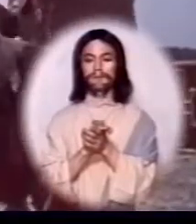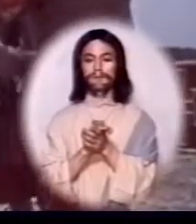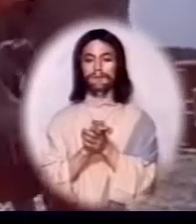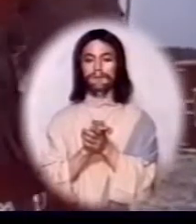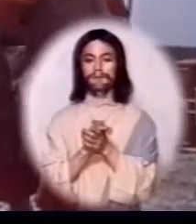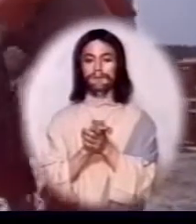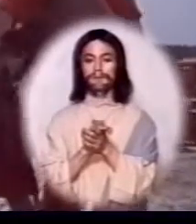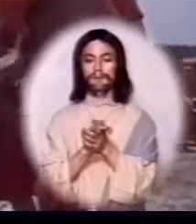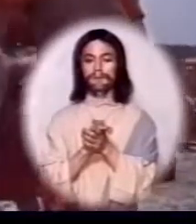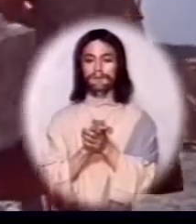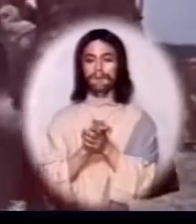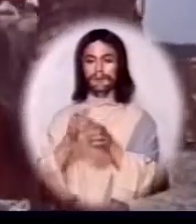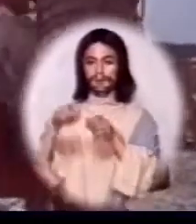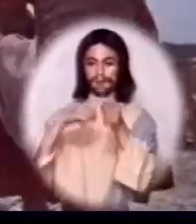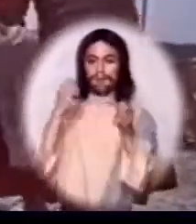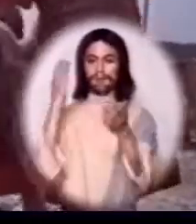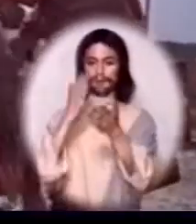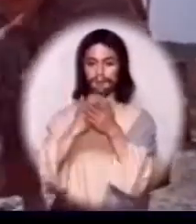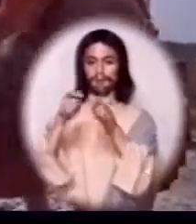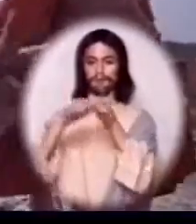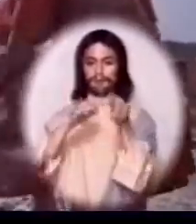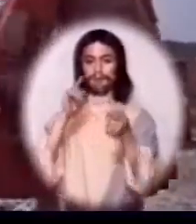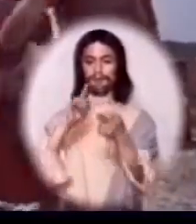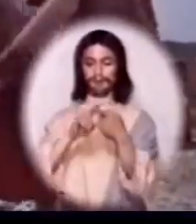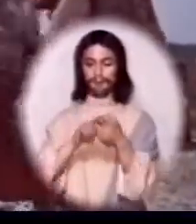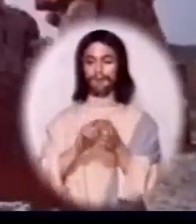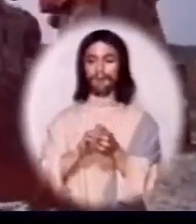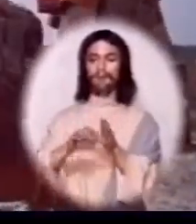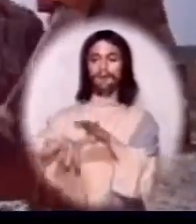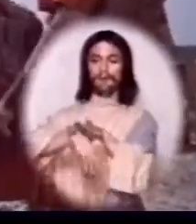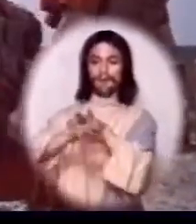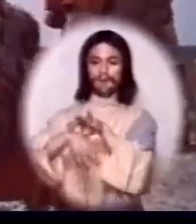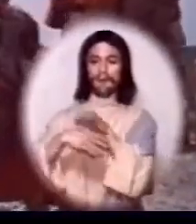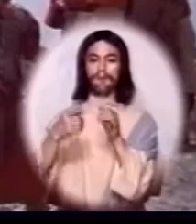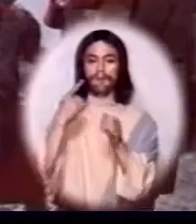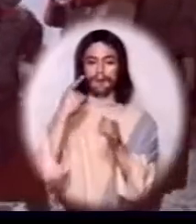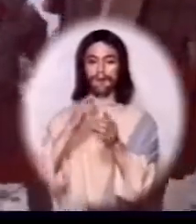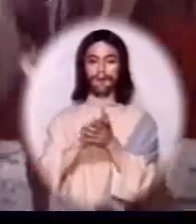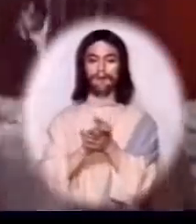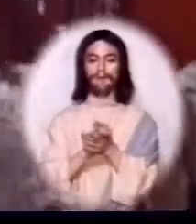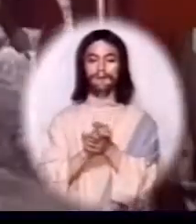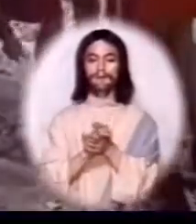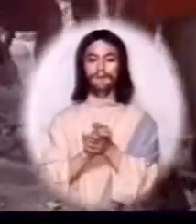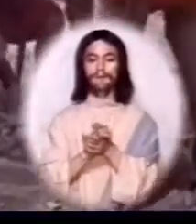거기 가자고. 찢지 마. 이렇게 하자고. 제비를 뽑지.